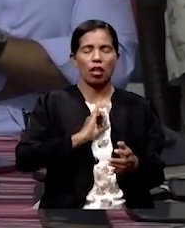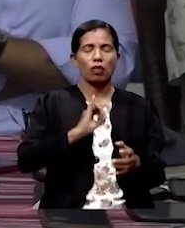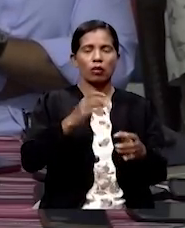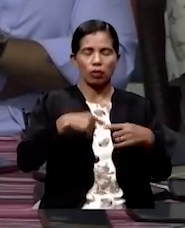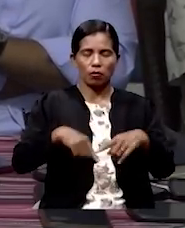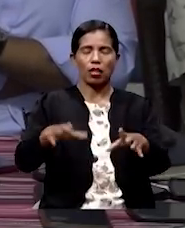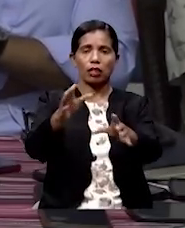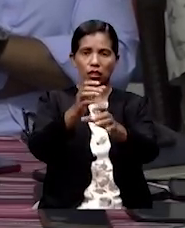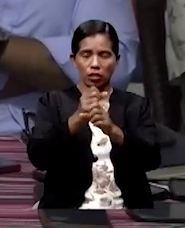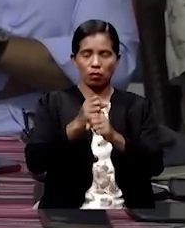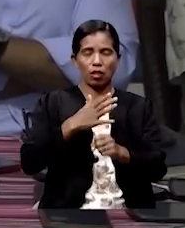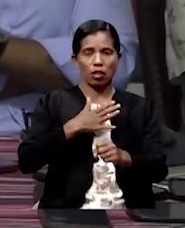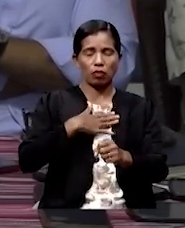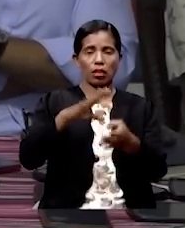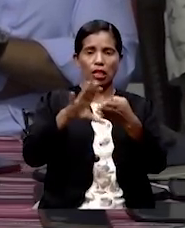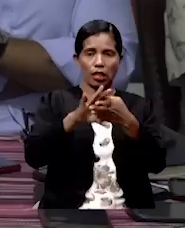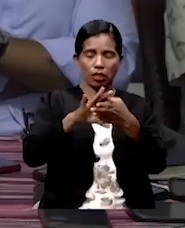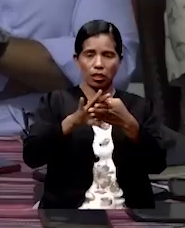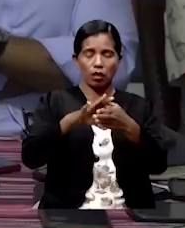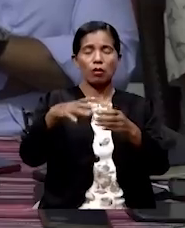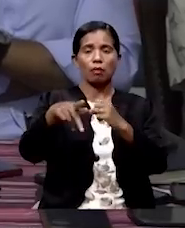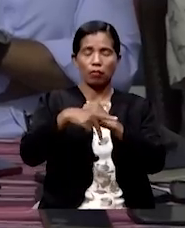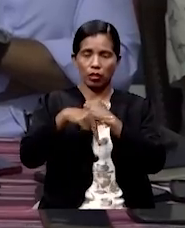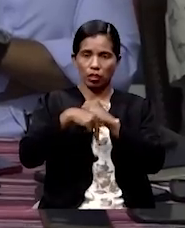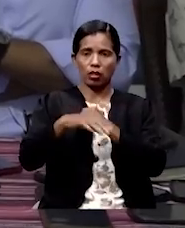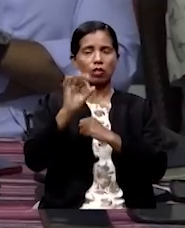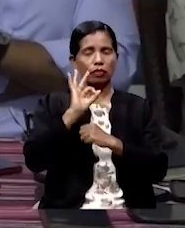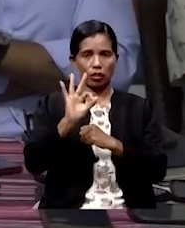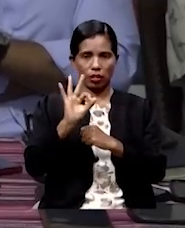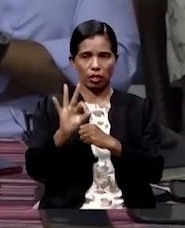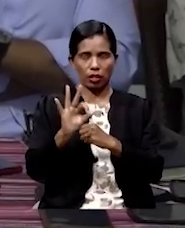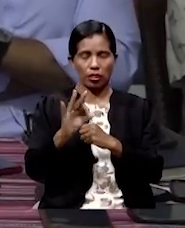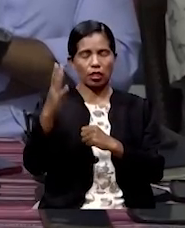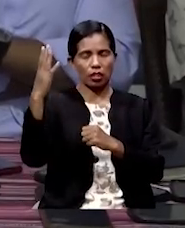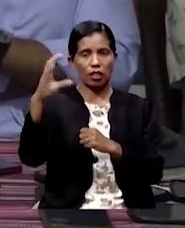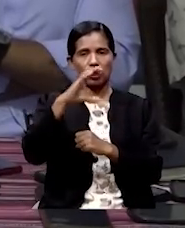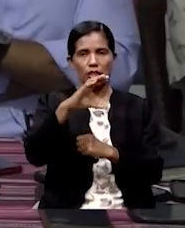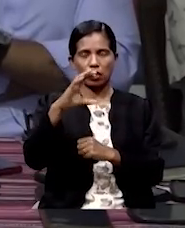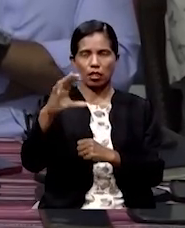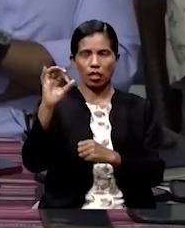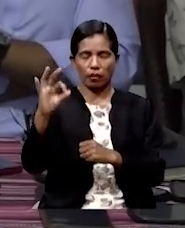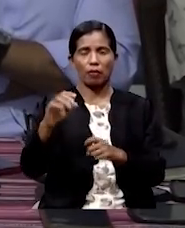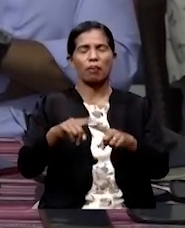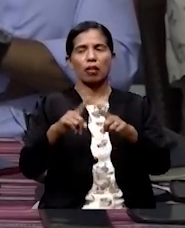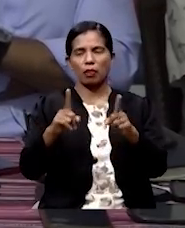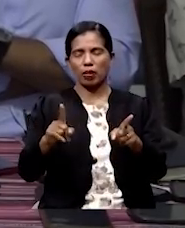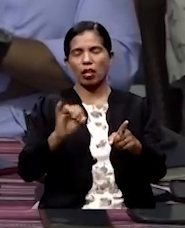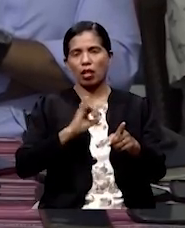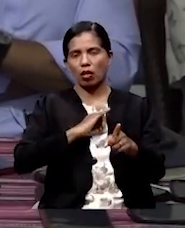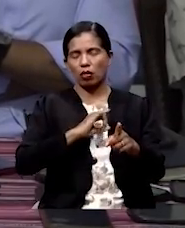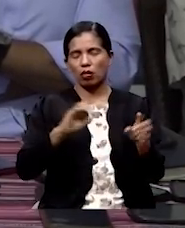au nia cartau, militante Fretelin, nia, i-a Comite Central Fretelin. Mai pe, au altera.